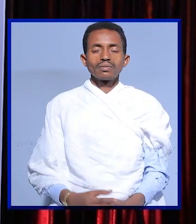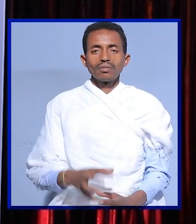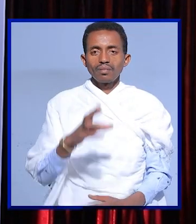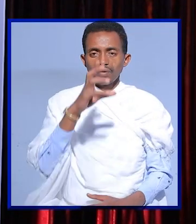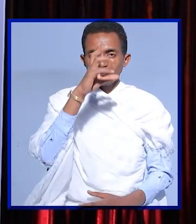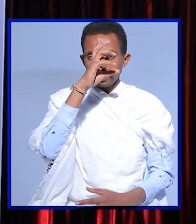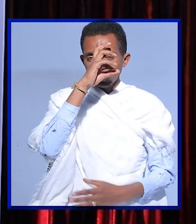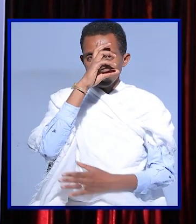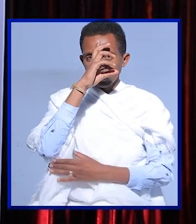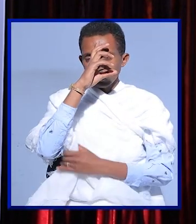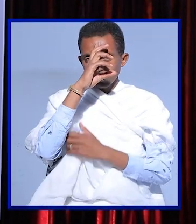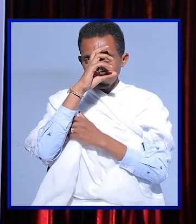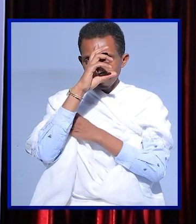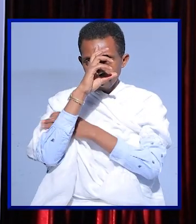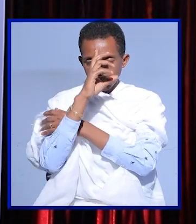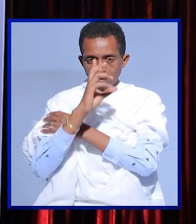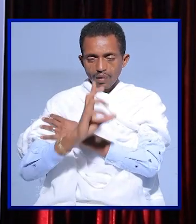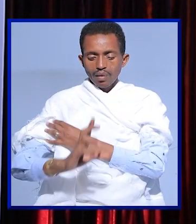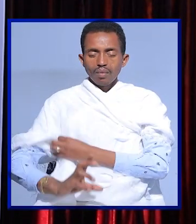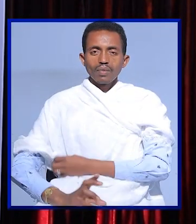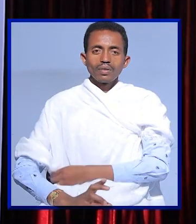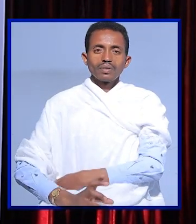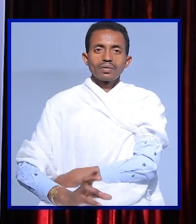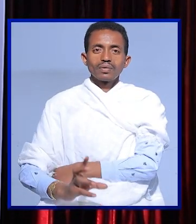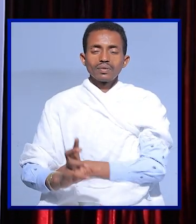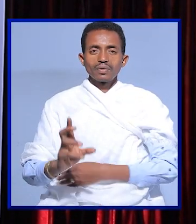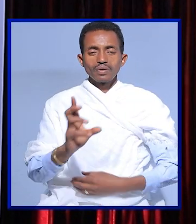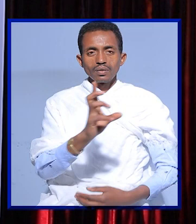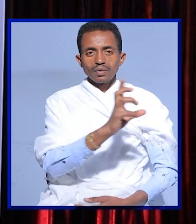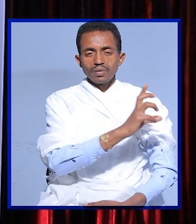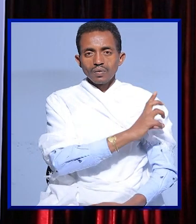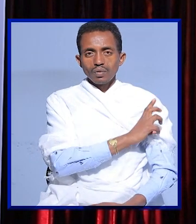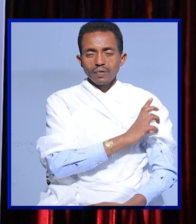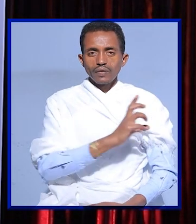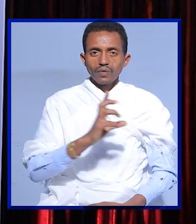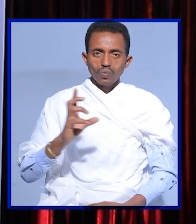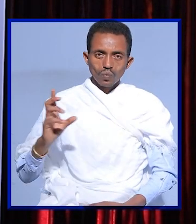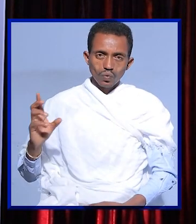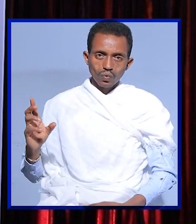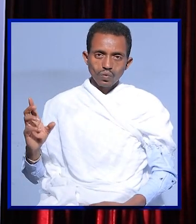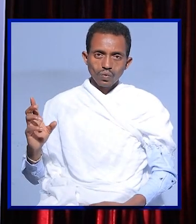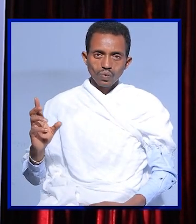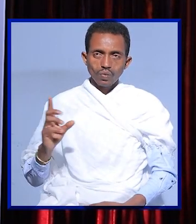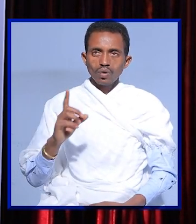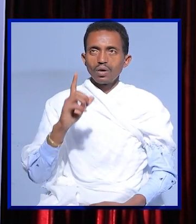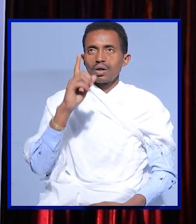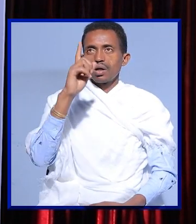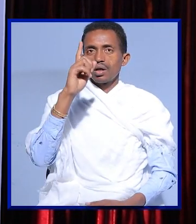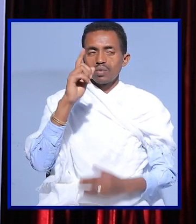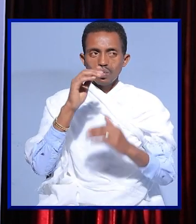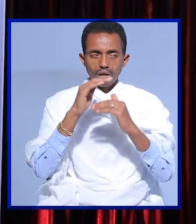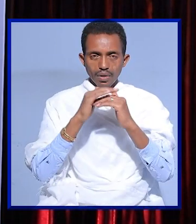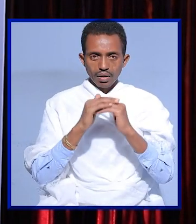Besama ab, ve veld, ve menfes kudus, ahadu